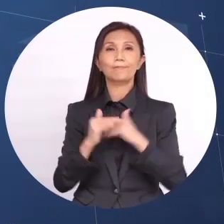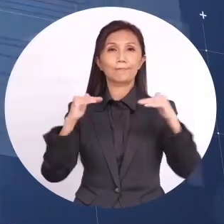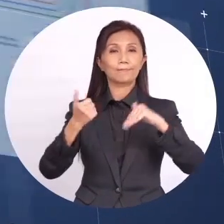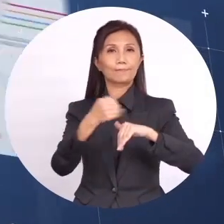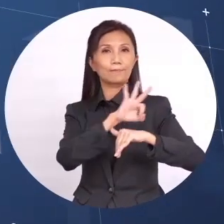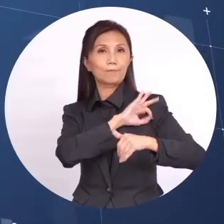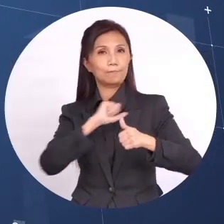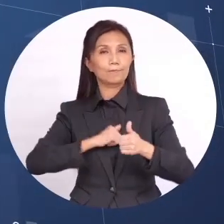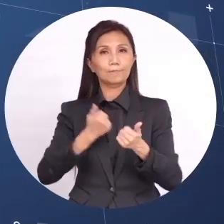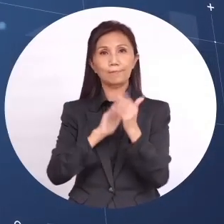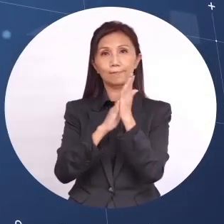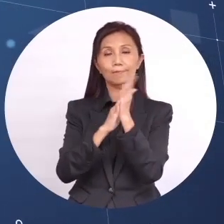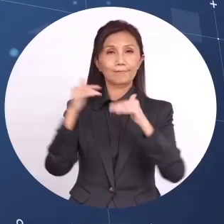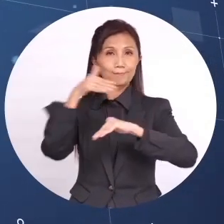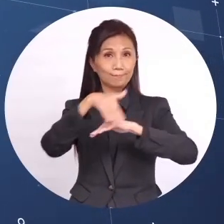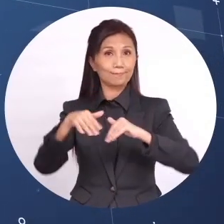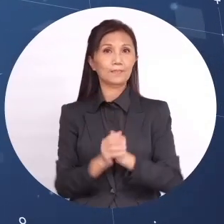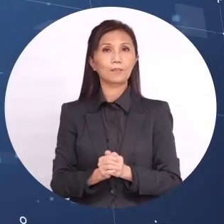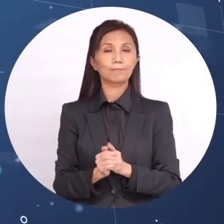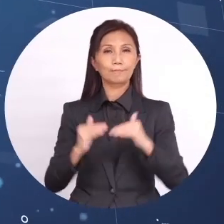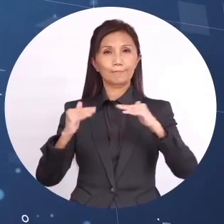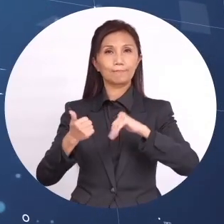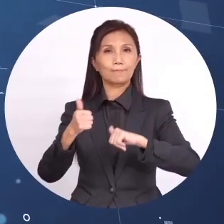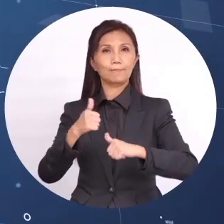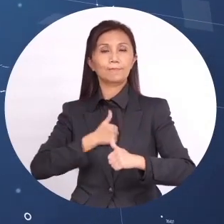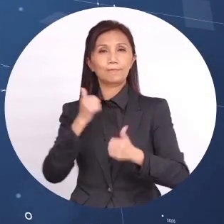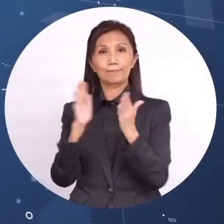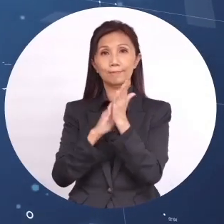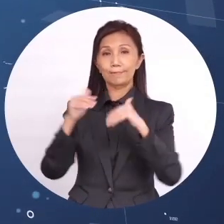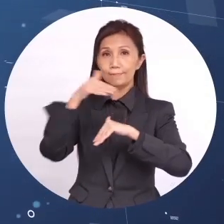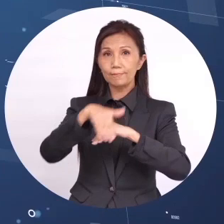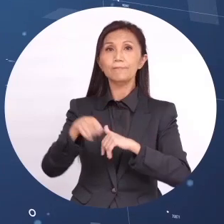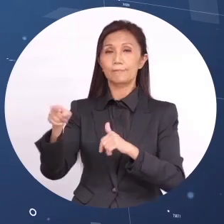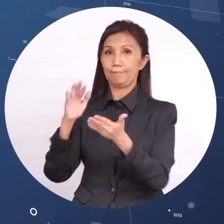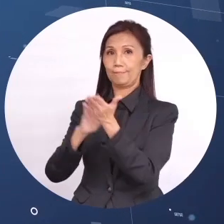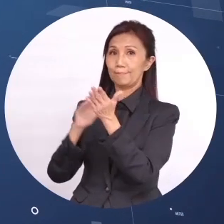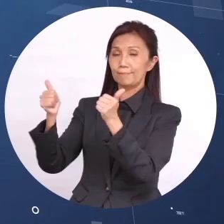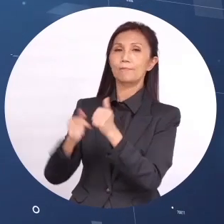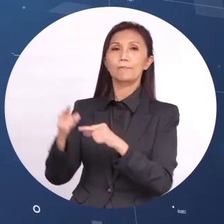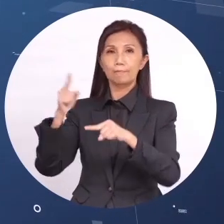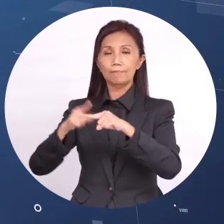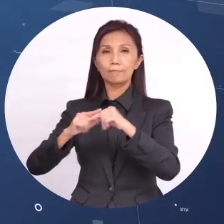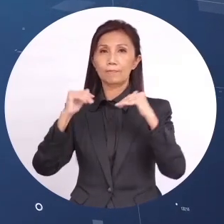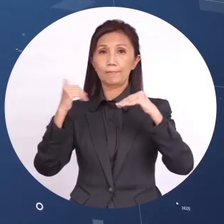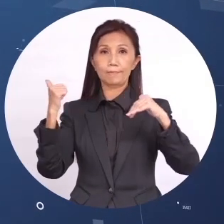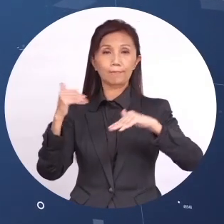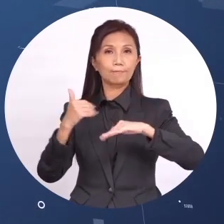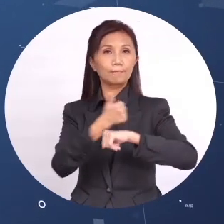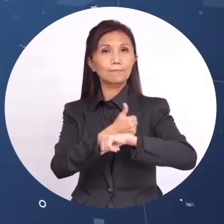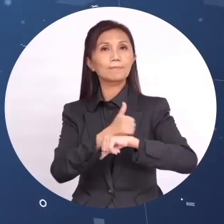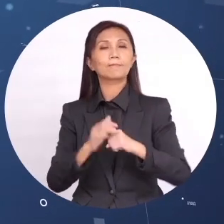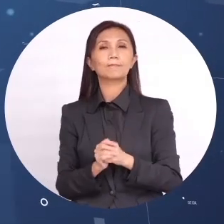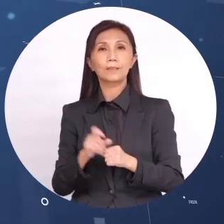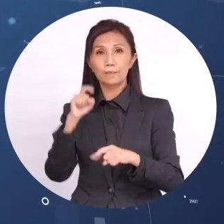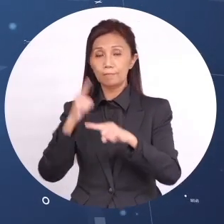等机会雇主嘉许计划等等。平等机会雇主嘉许计划旨在嘉许在实施平等机会雇佣政策上